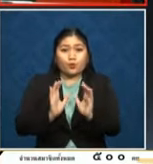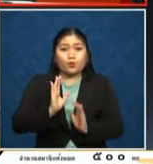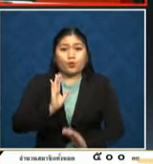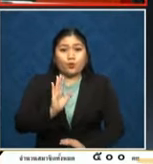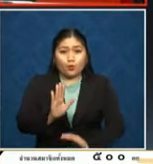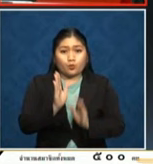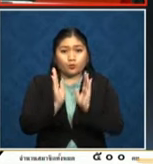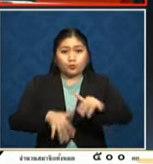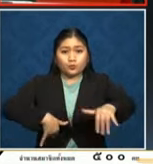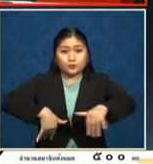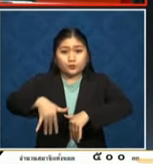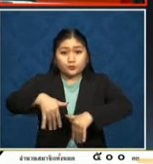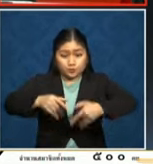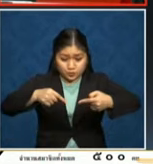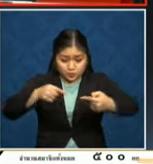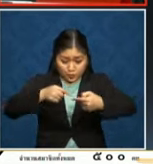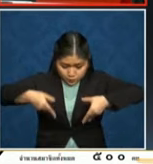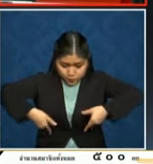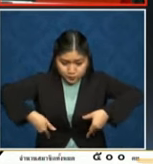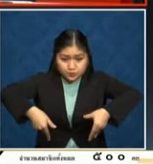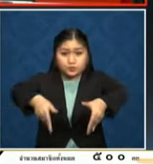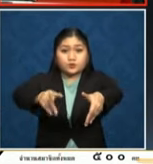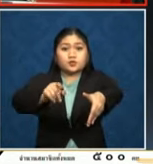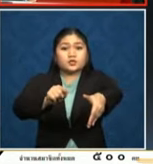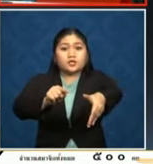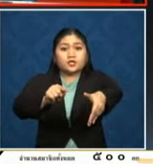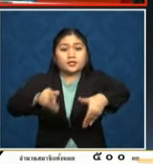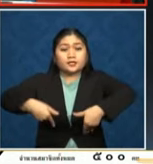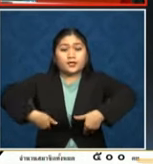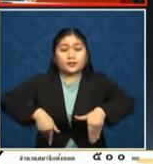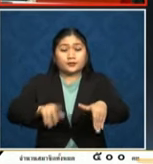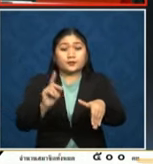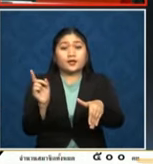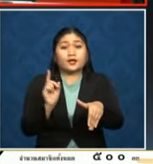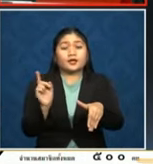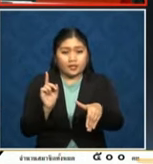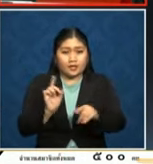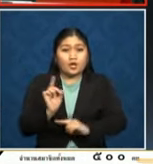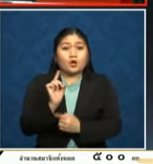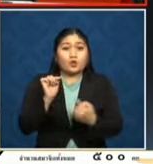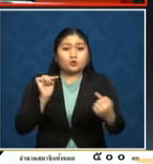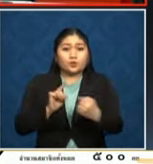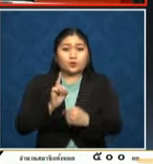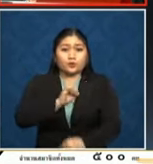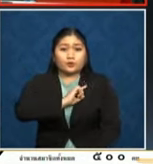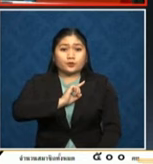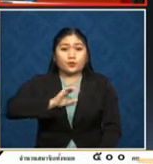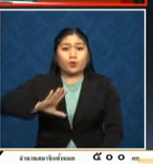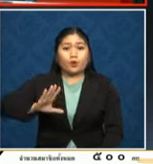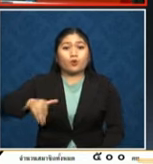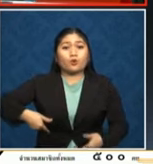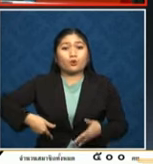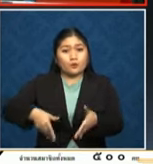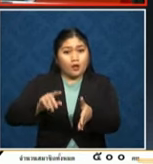ชนบนท้องถนนครับท่านประธานครับเป็นทางหลวงซึ่งในอยู่ในความรับผิดชอบของกรมทางหลวงครับก็อยากจะให้ท่านประธ